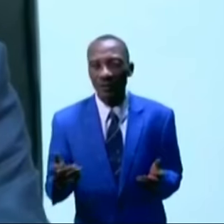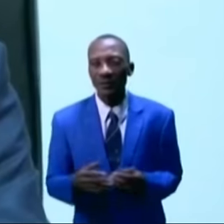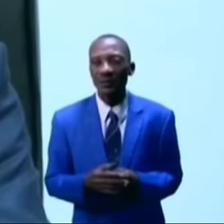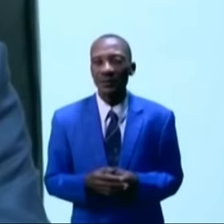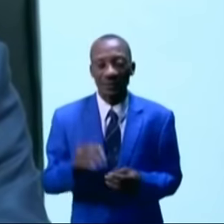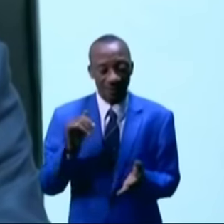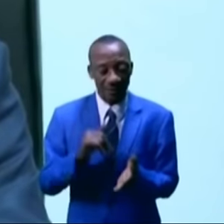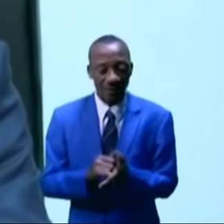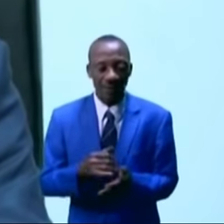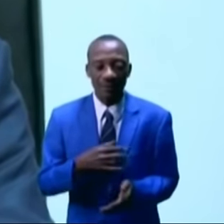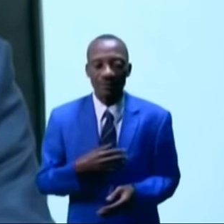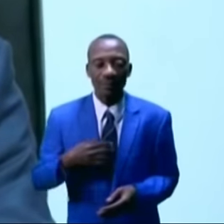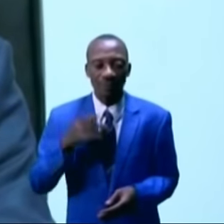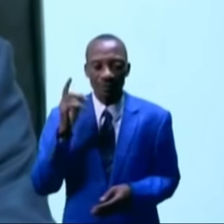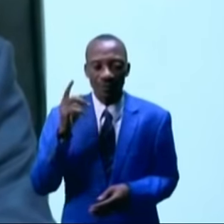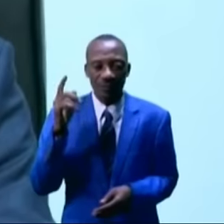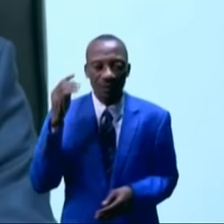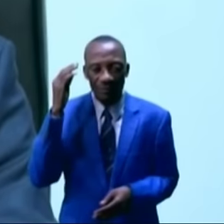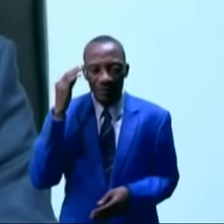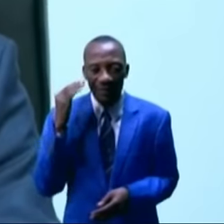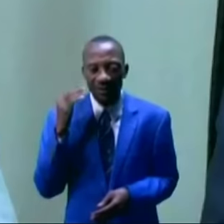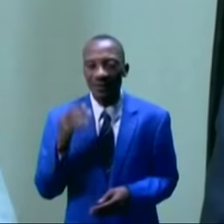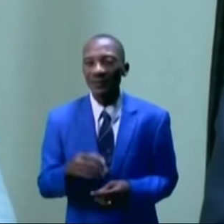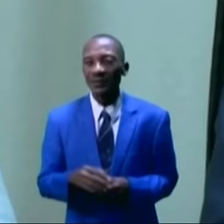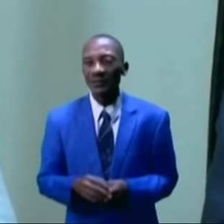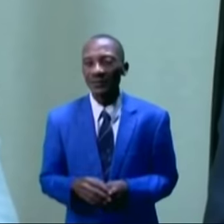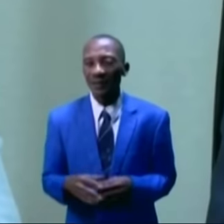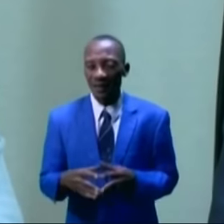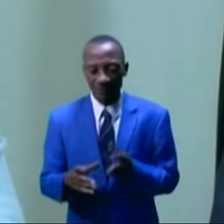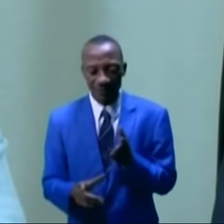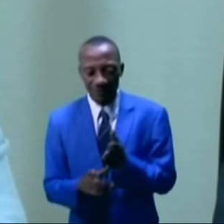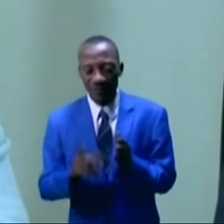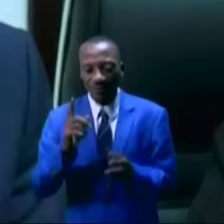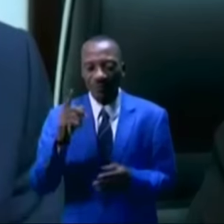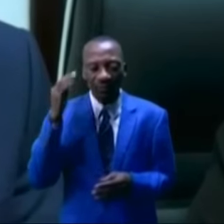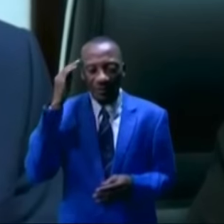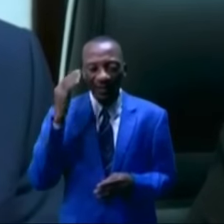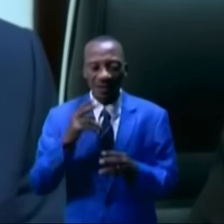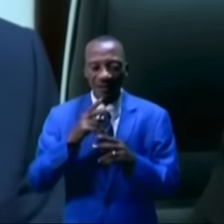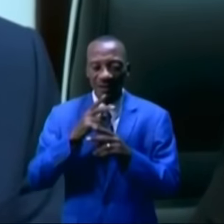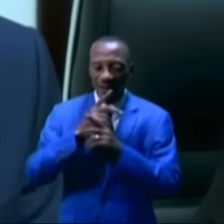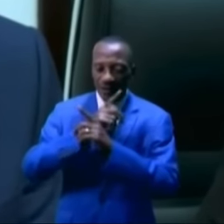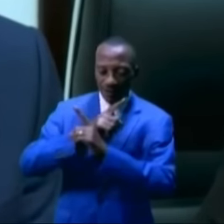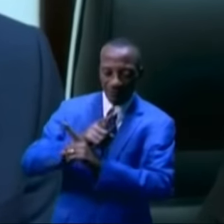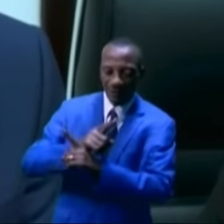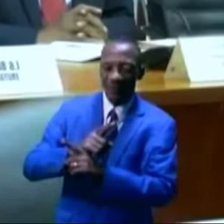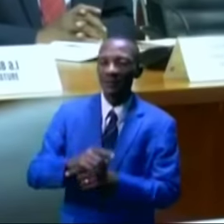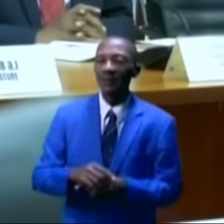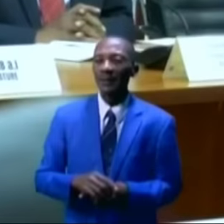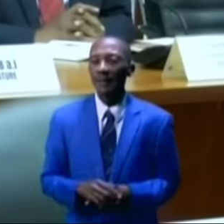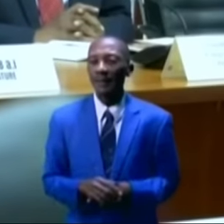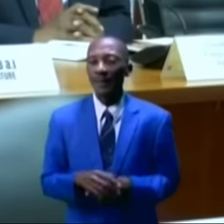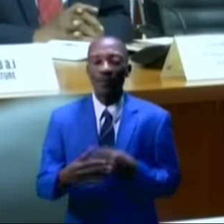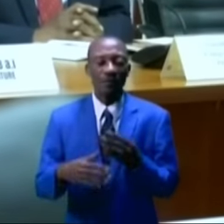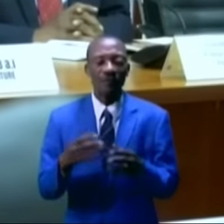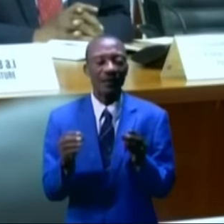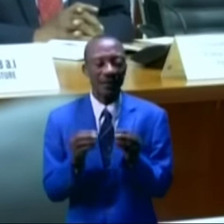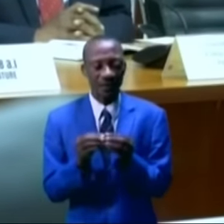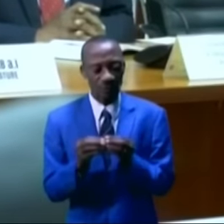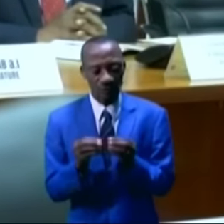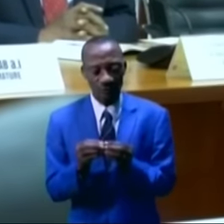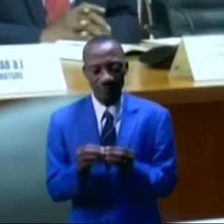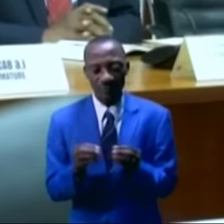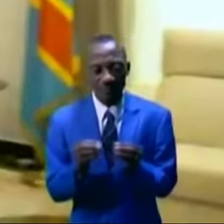dossier, les vice-premiers ministres, ministre de la Défense, celui de l'Intérieur et du plan, ainsi que la ministre d'État, aux